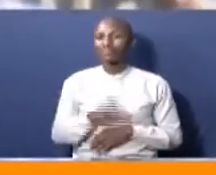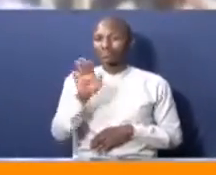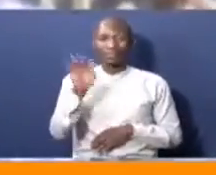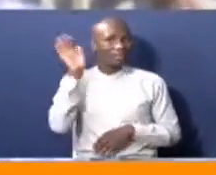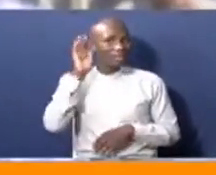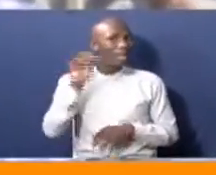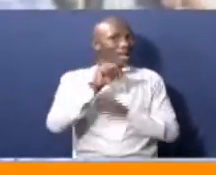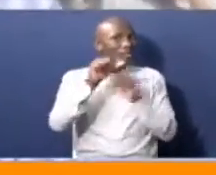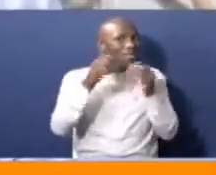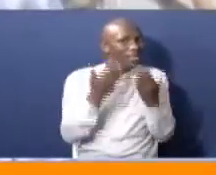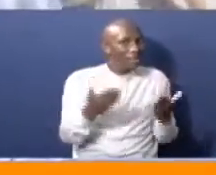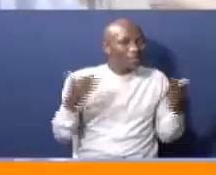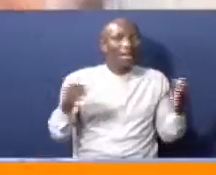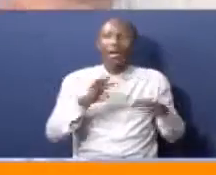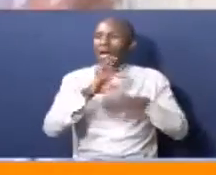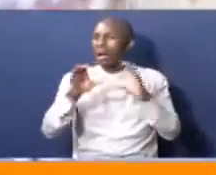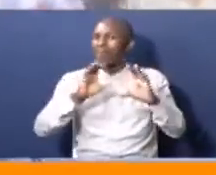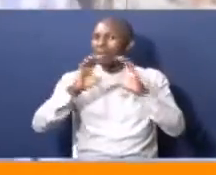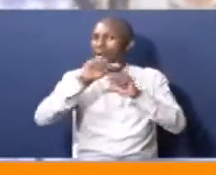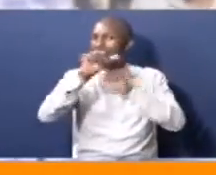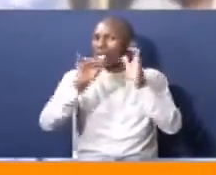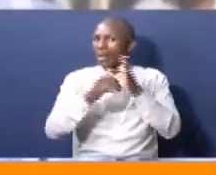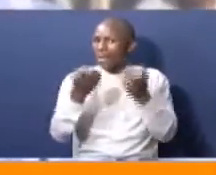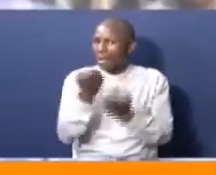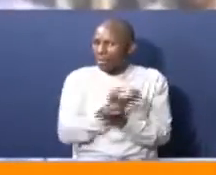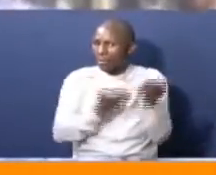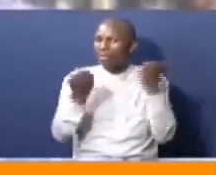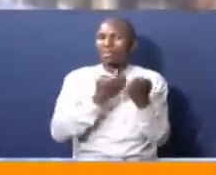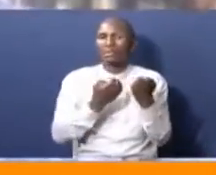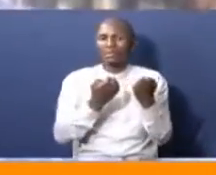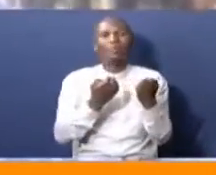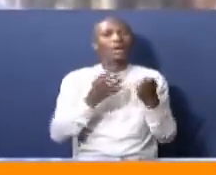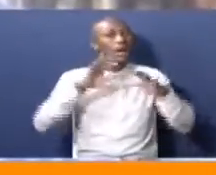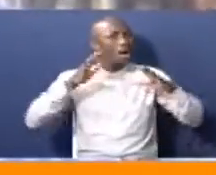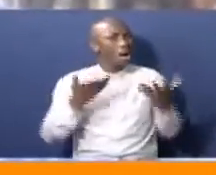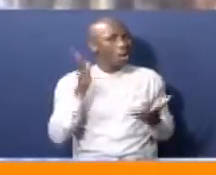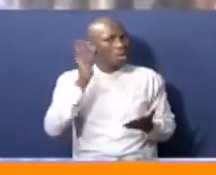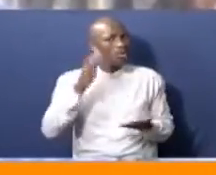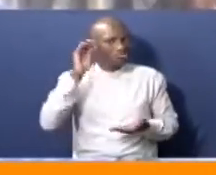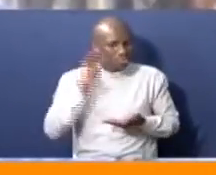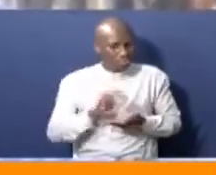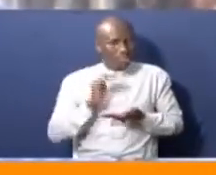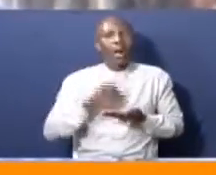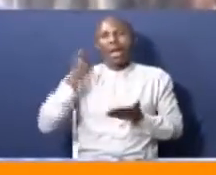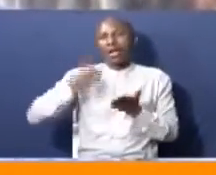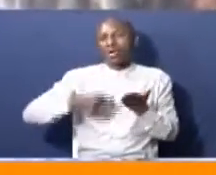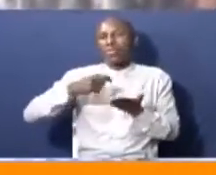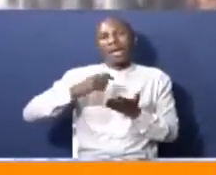Umesikia mambo bila amenena ya ushuru, vile tutakata ushuru kwa nusu.